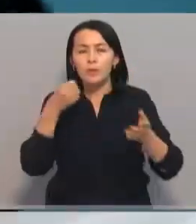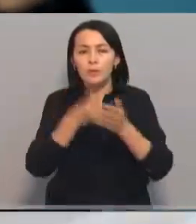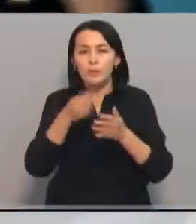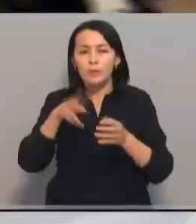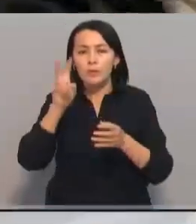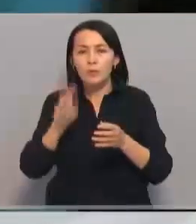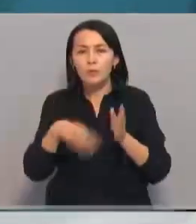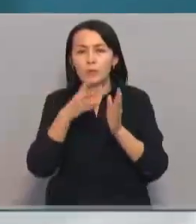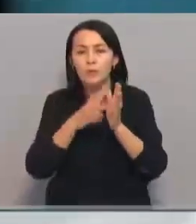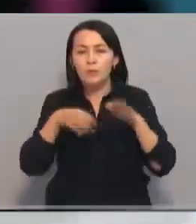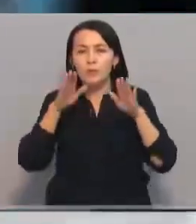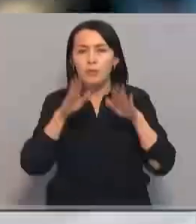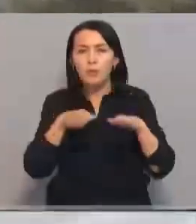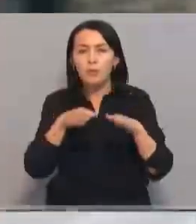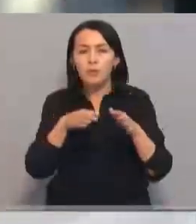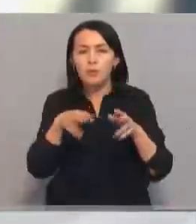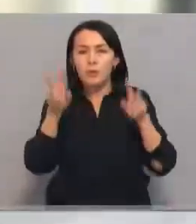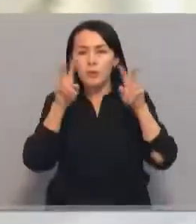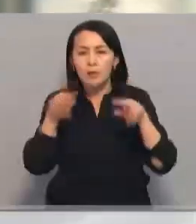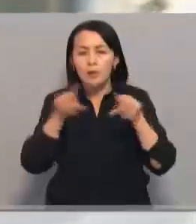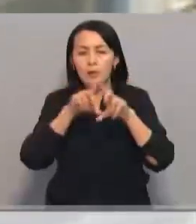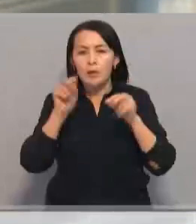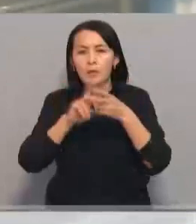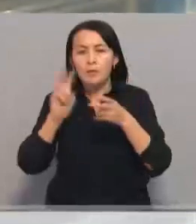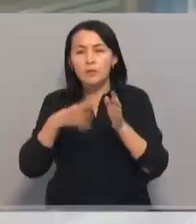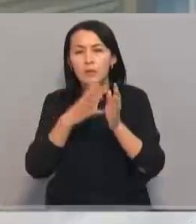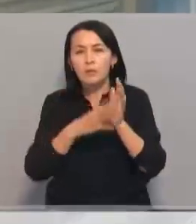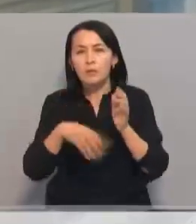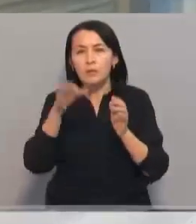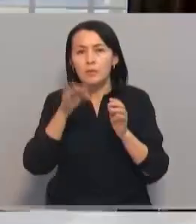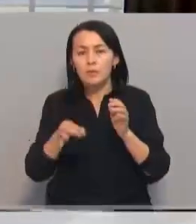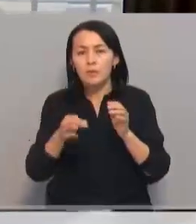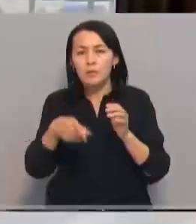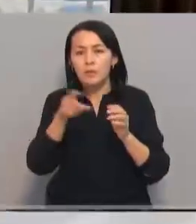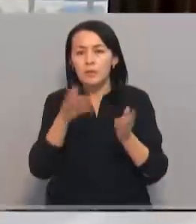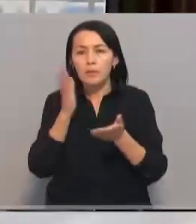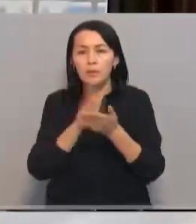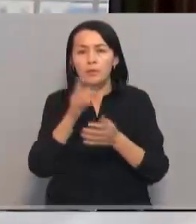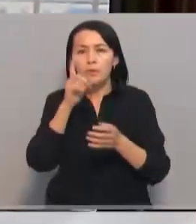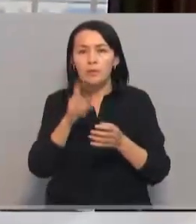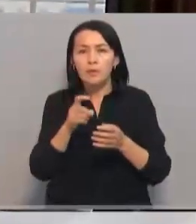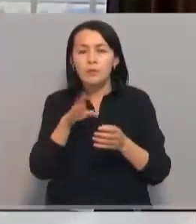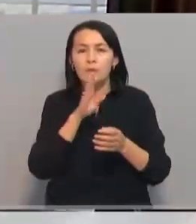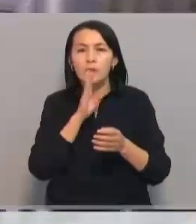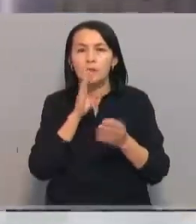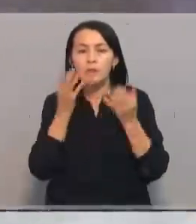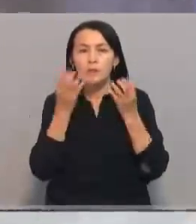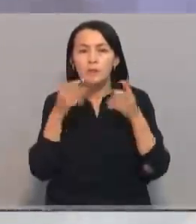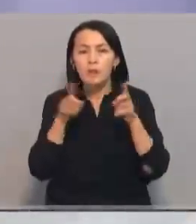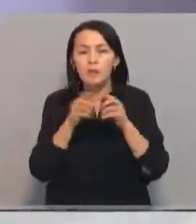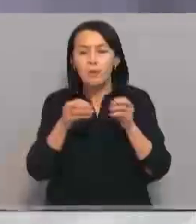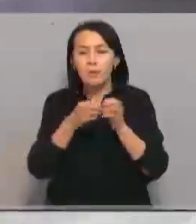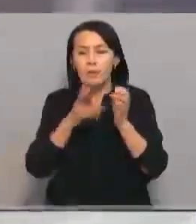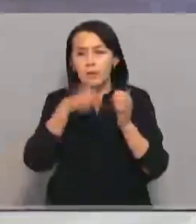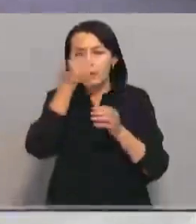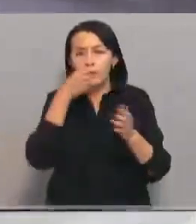жерге. 800 орынға арналған тергеу изоляторының 90%-ға жуығы күдіктілермен толған. Оның 100 шақтысы нәзік жандылар. Сондай-ақ кәмелет